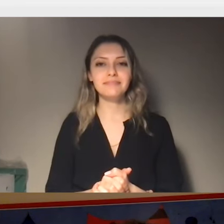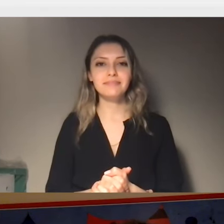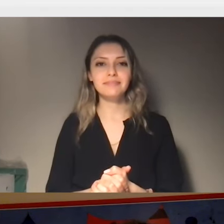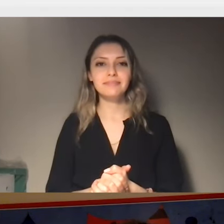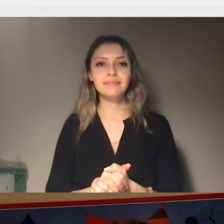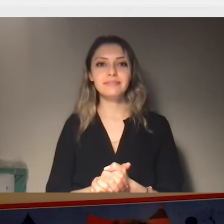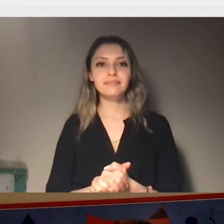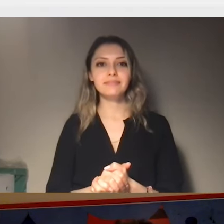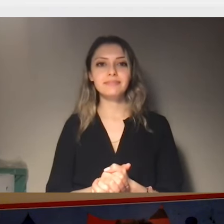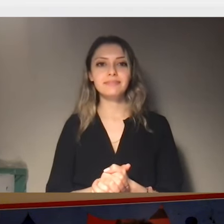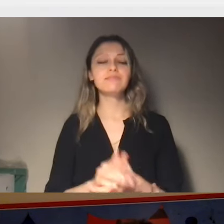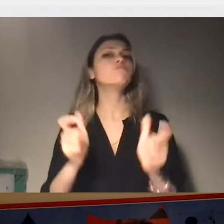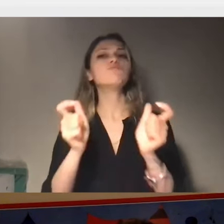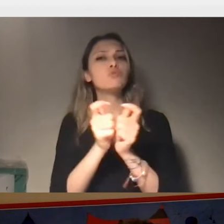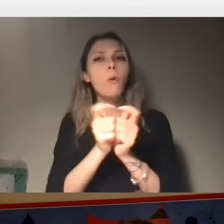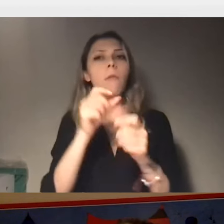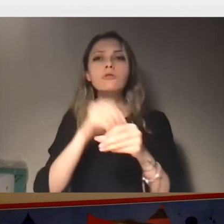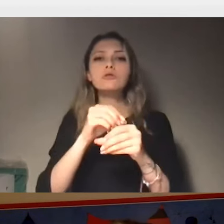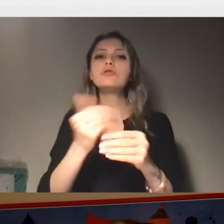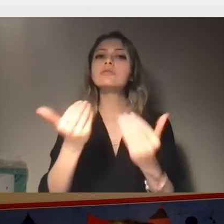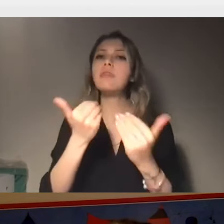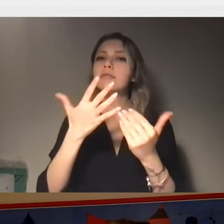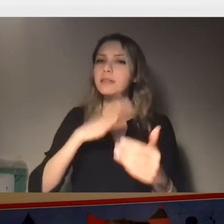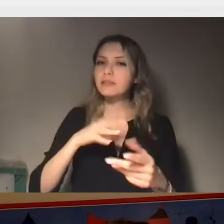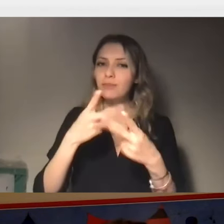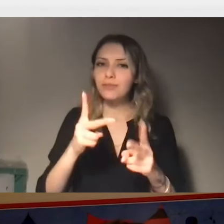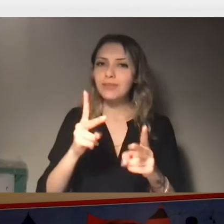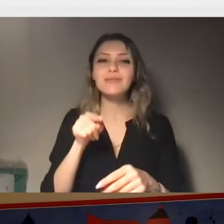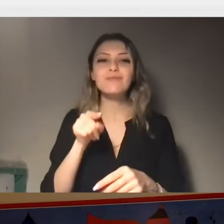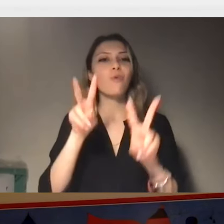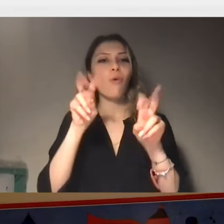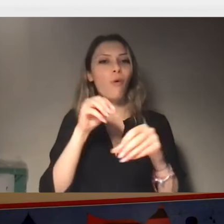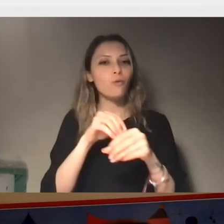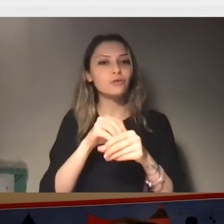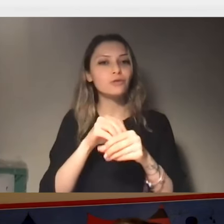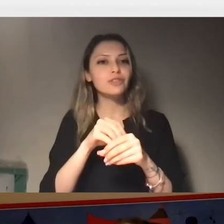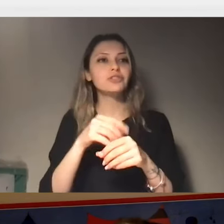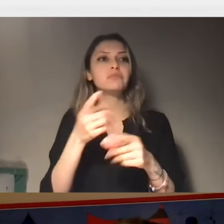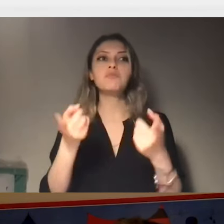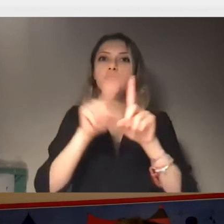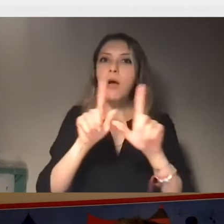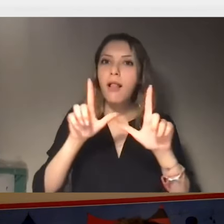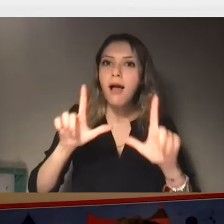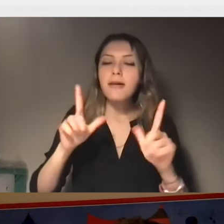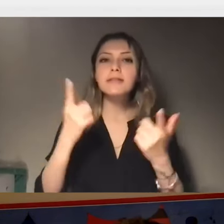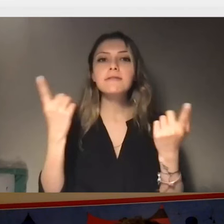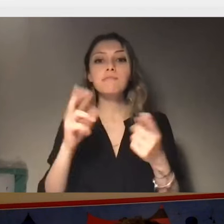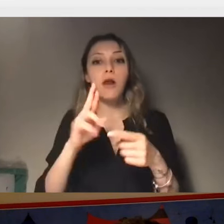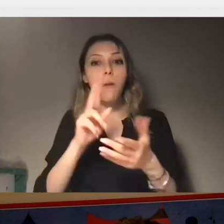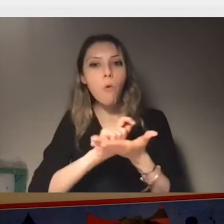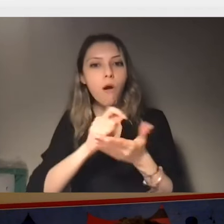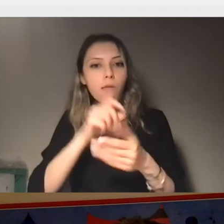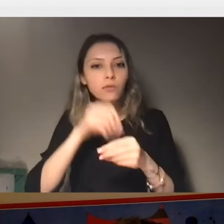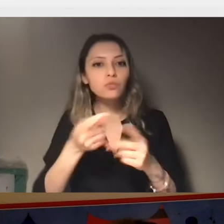Toplantılarınız için destek isteyebilirsiniz örneğin. Bu konuda bir araya gelmeniz gerekiyorsa raporlarınızı